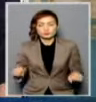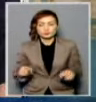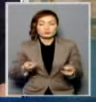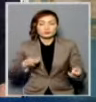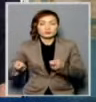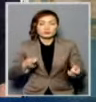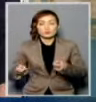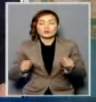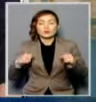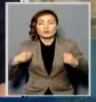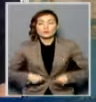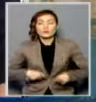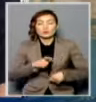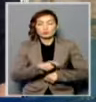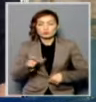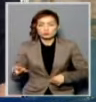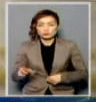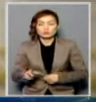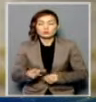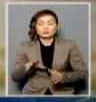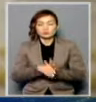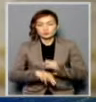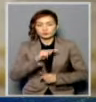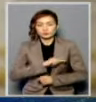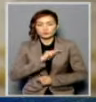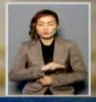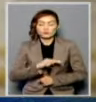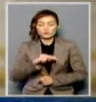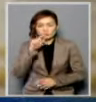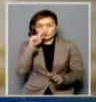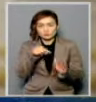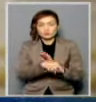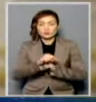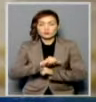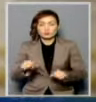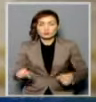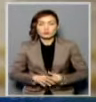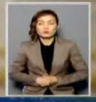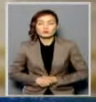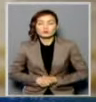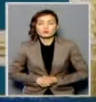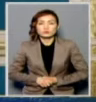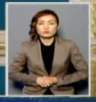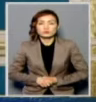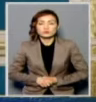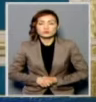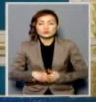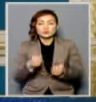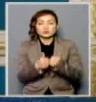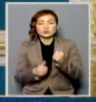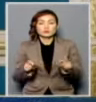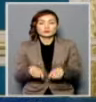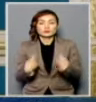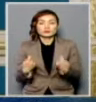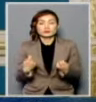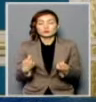Билікте құқық қорғау орындары да олардың жұмысына араласпайды. Мен де араласпаймын. Әрбір құқық бұзушылық